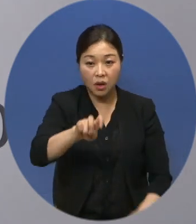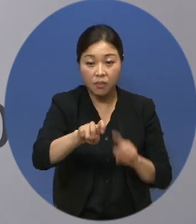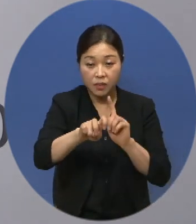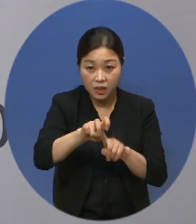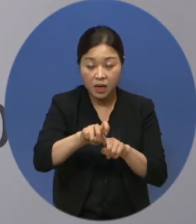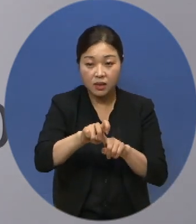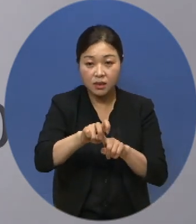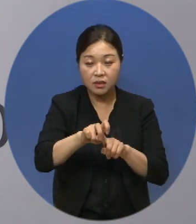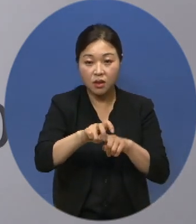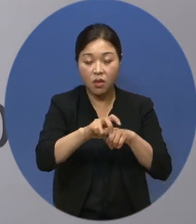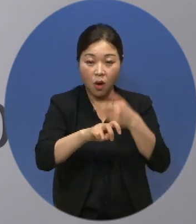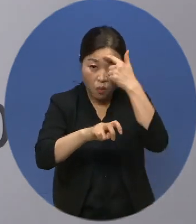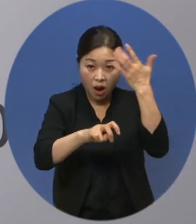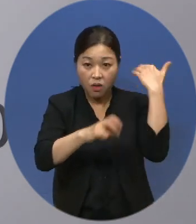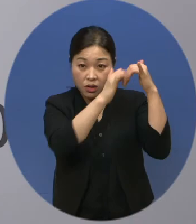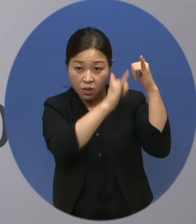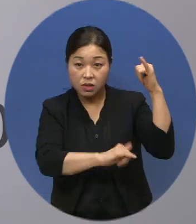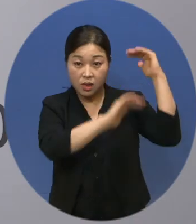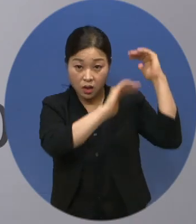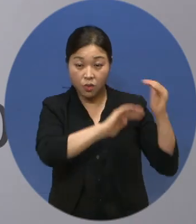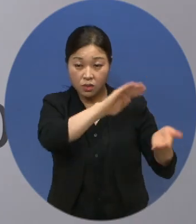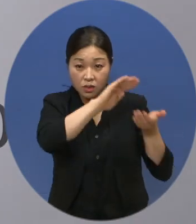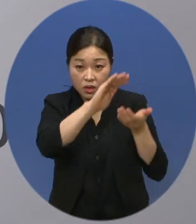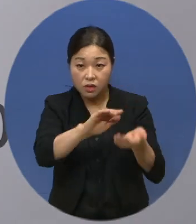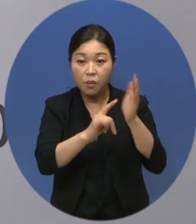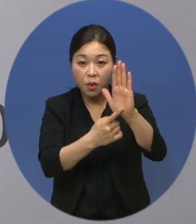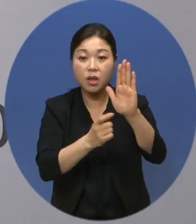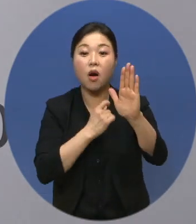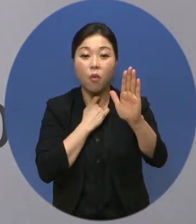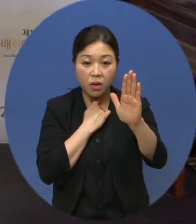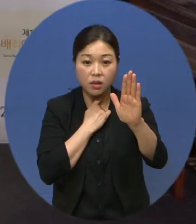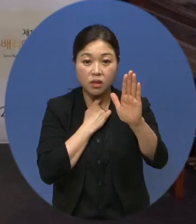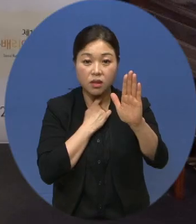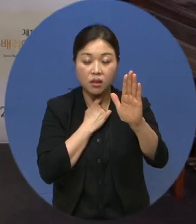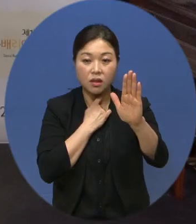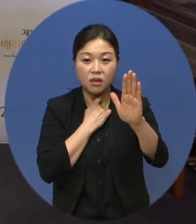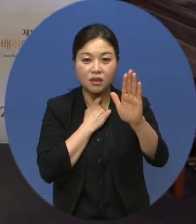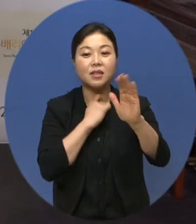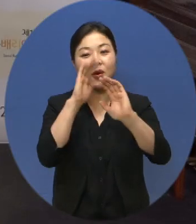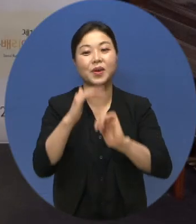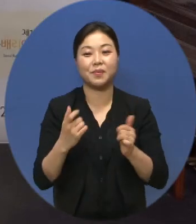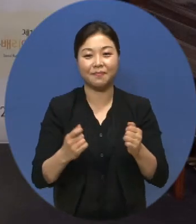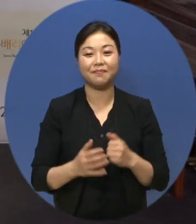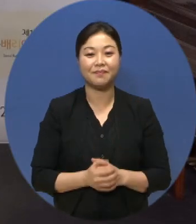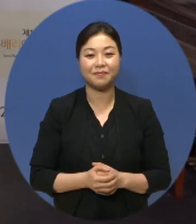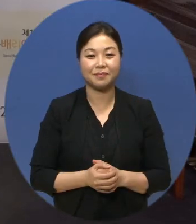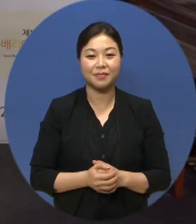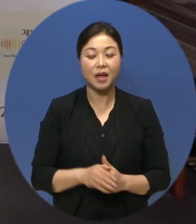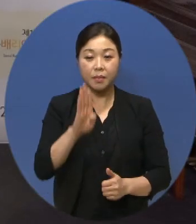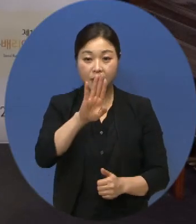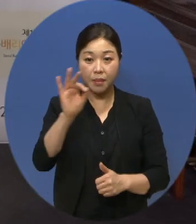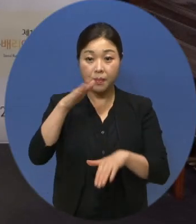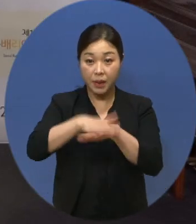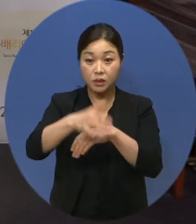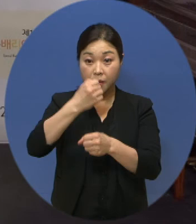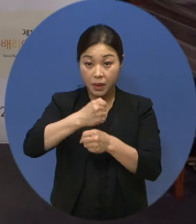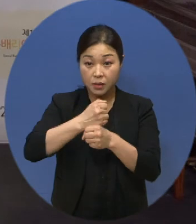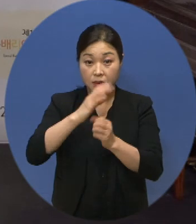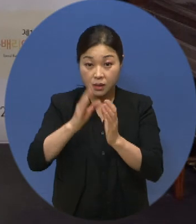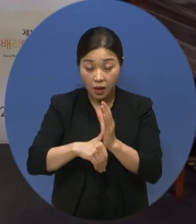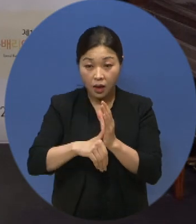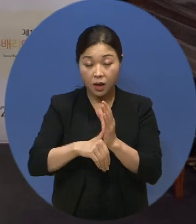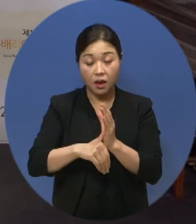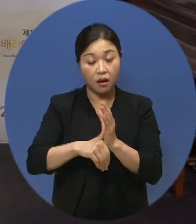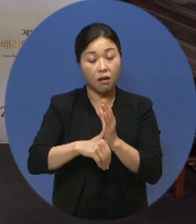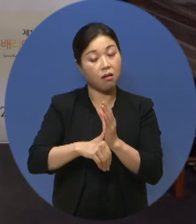전체에서 거기서도 좀 유의미하게 좀 맥락이 닿아 있다고 생각을 합니다. 네, 베리어 프리 버전을 만드시면서 조금